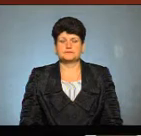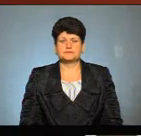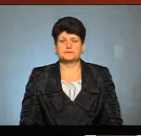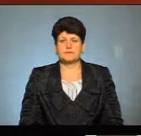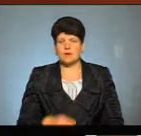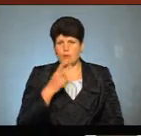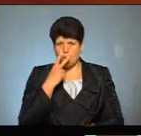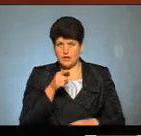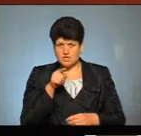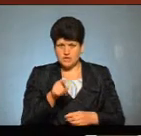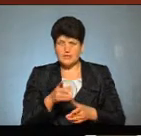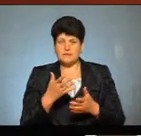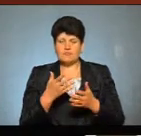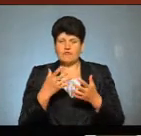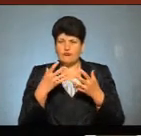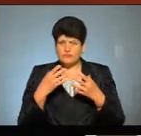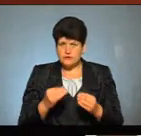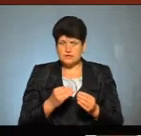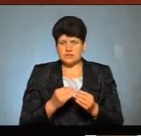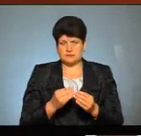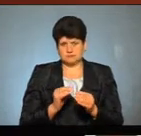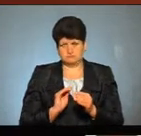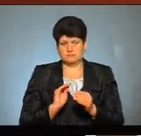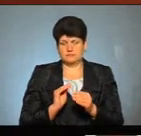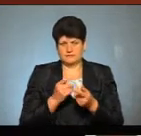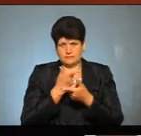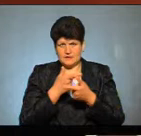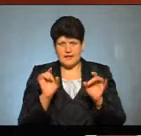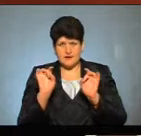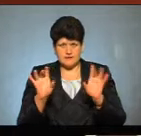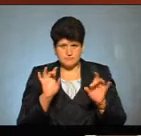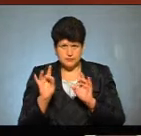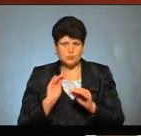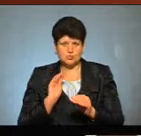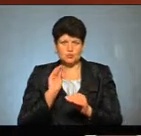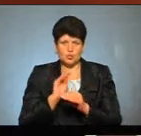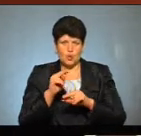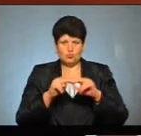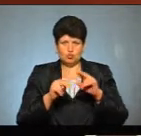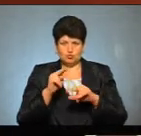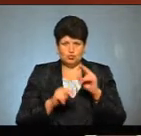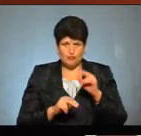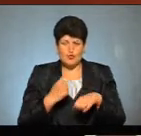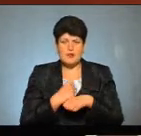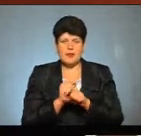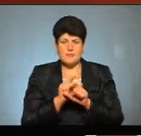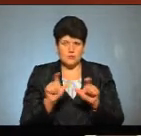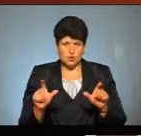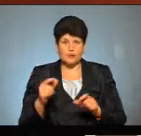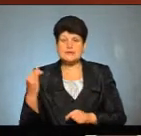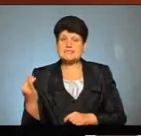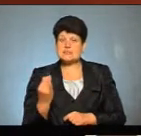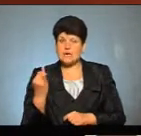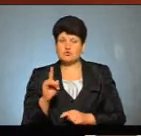Побачили ми в сюжеті анонсоване оновлення, добудову вірусологічної лабораторії. До речі, цікаво, що